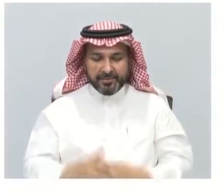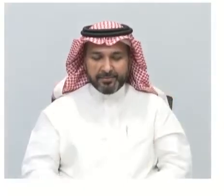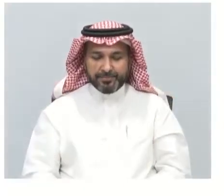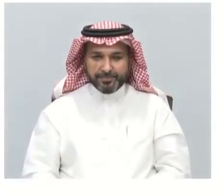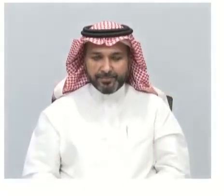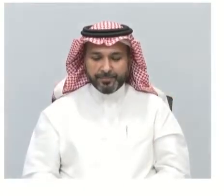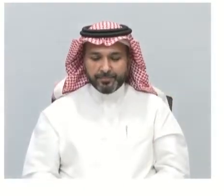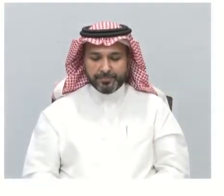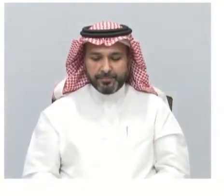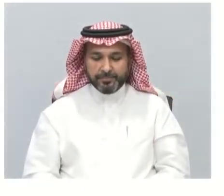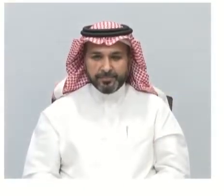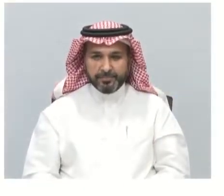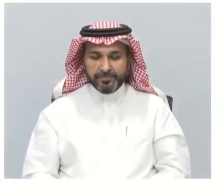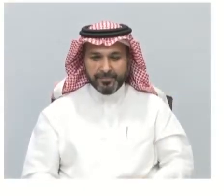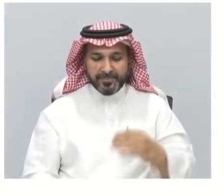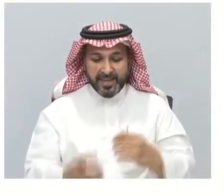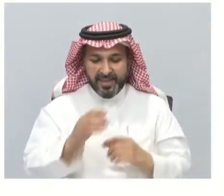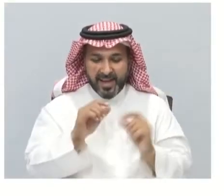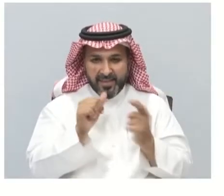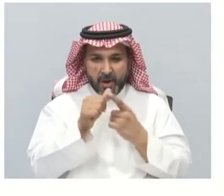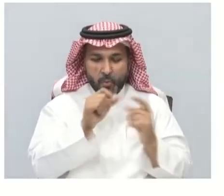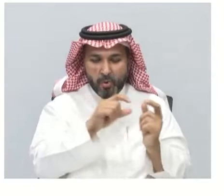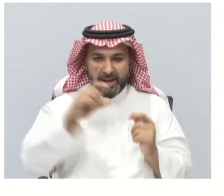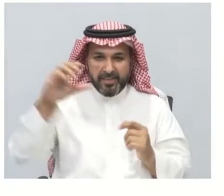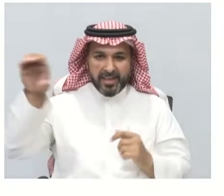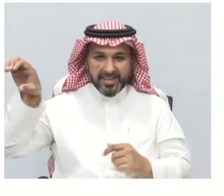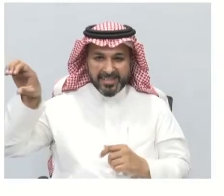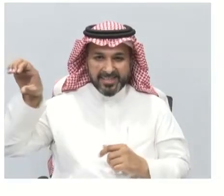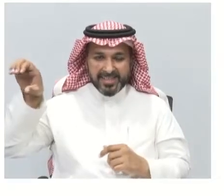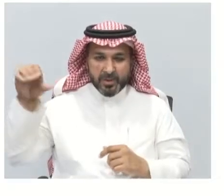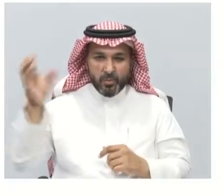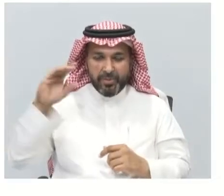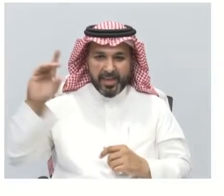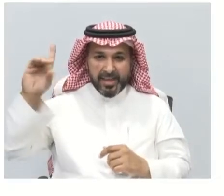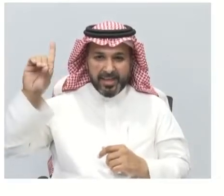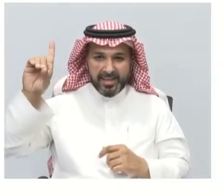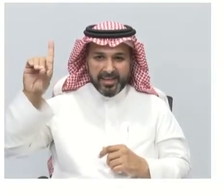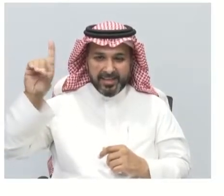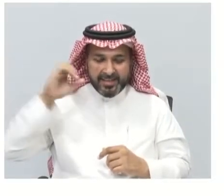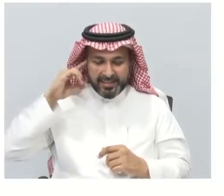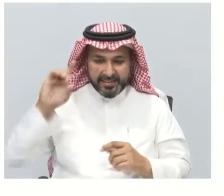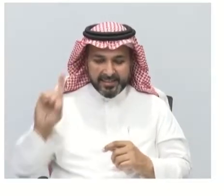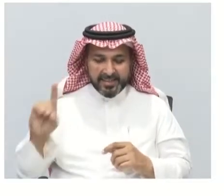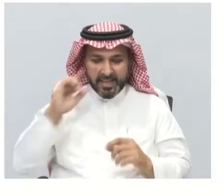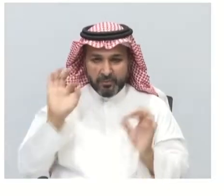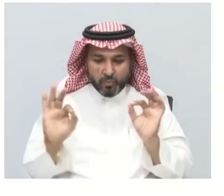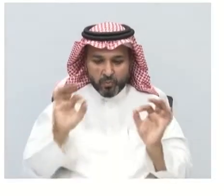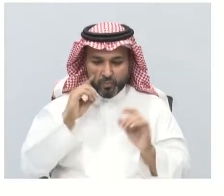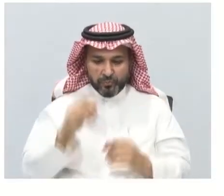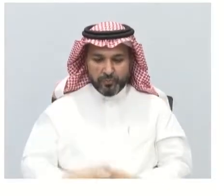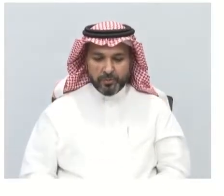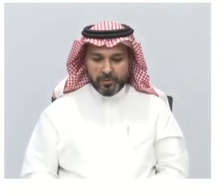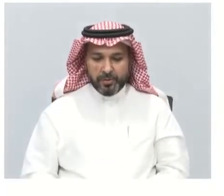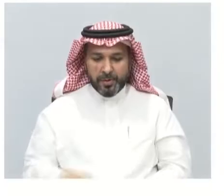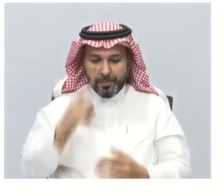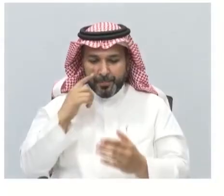هي ايش هي هي سي بعد ذلك ناتي براس الفرجار ونضع الراس الاخر مره عند النقطه دي